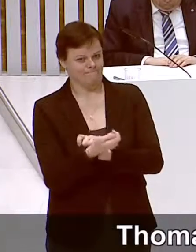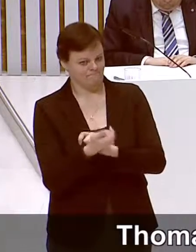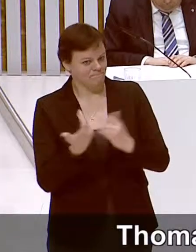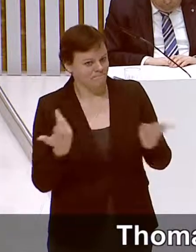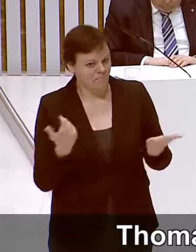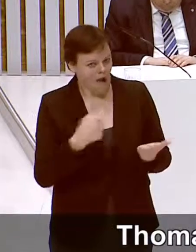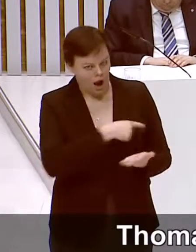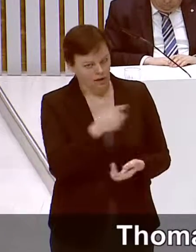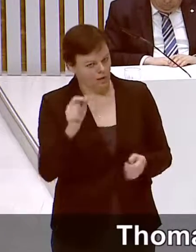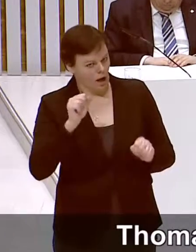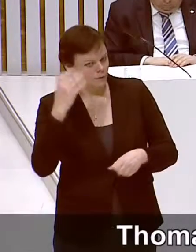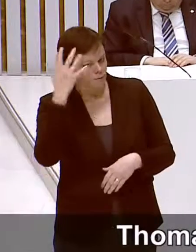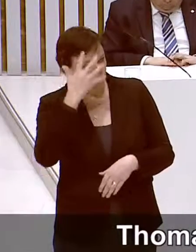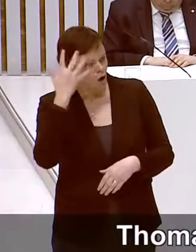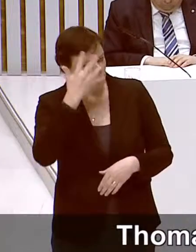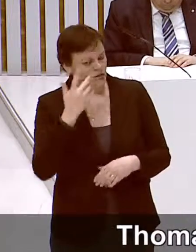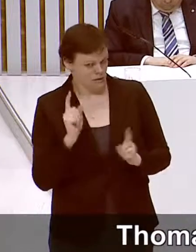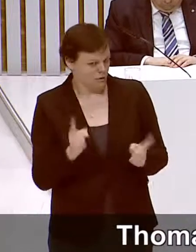Vielen Dank.